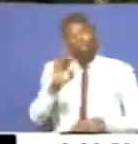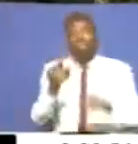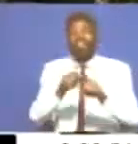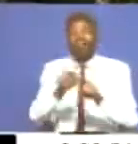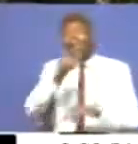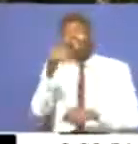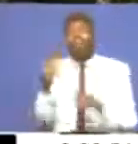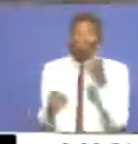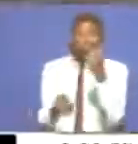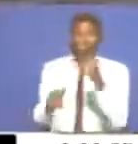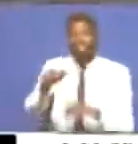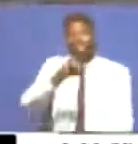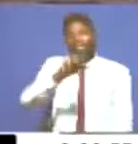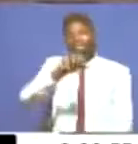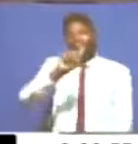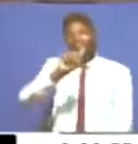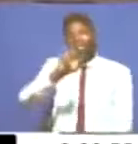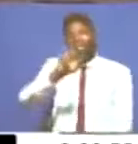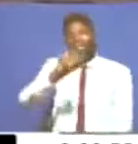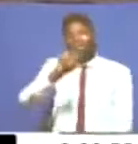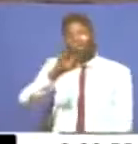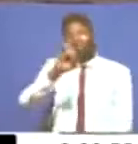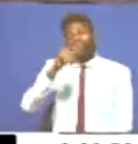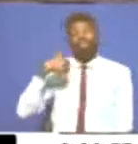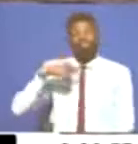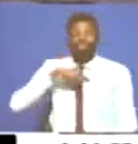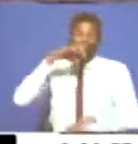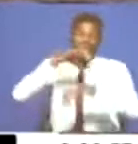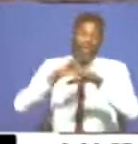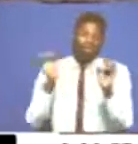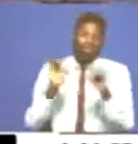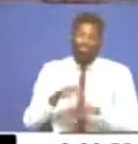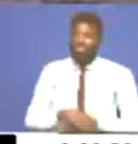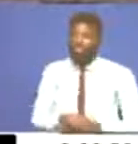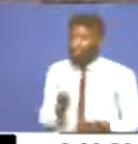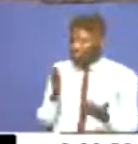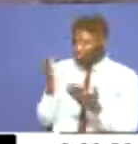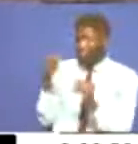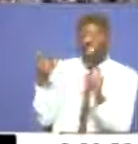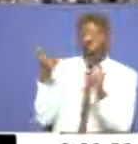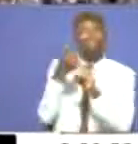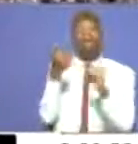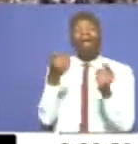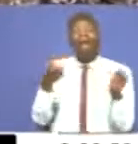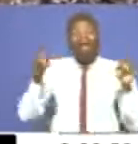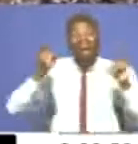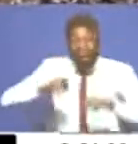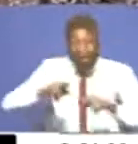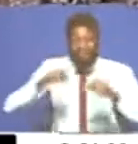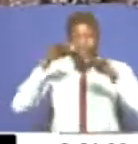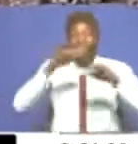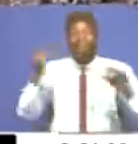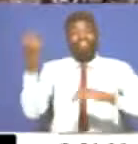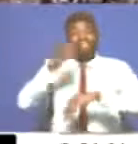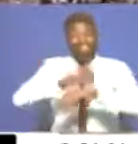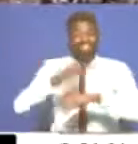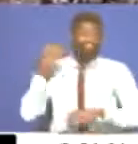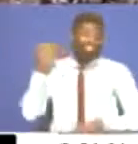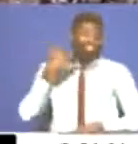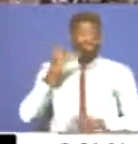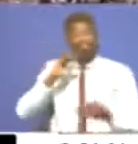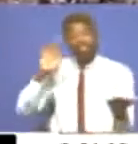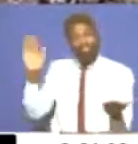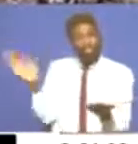Marakwet hatukupata hawa. During the attack, which happened on a market day, the bandits raided over 1,000 livestock ahead